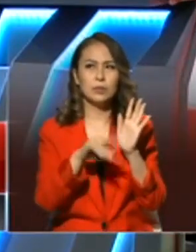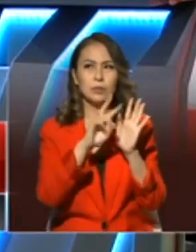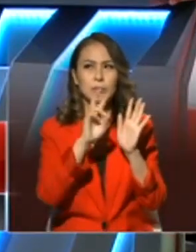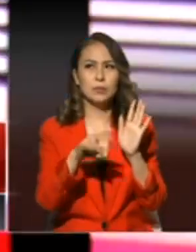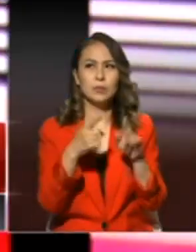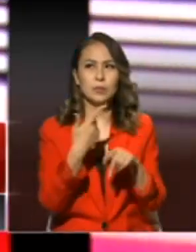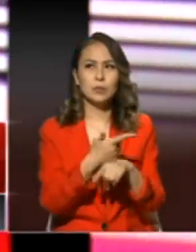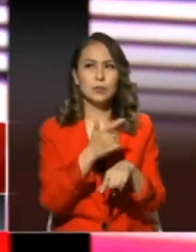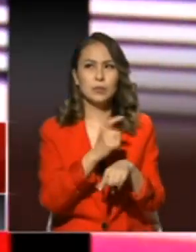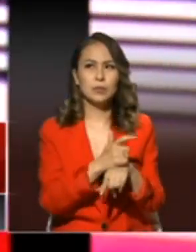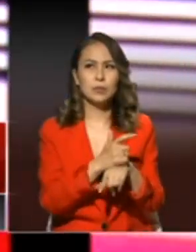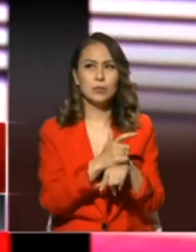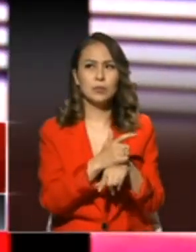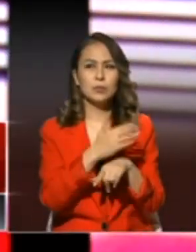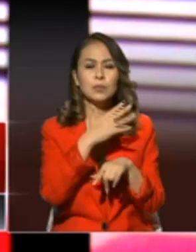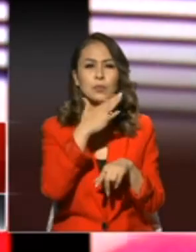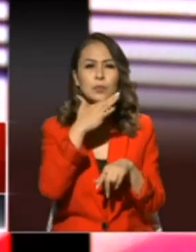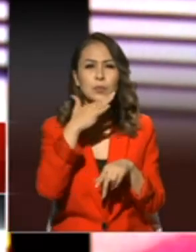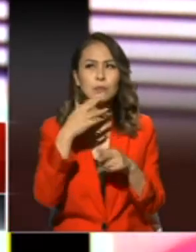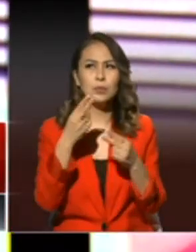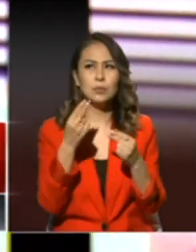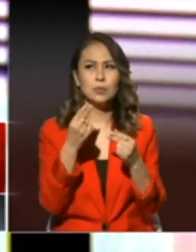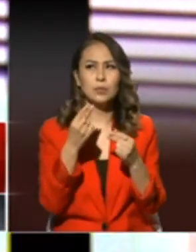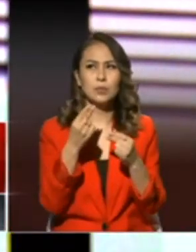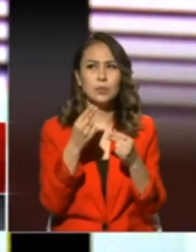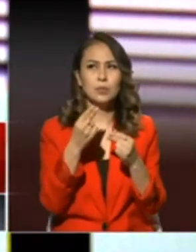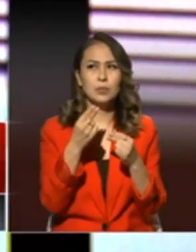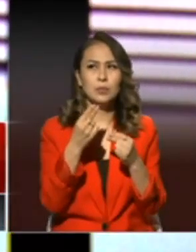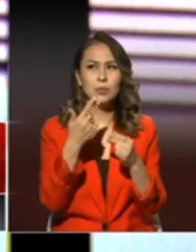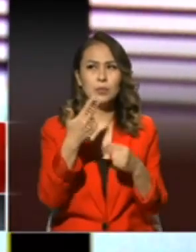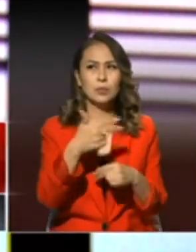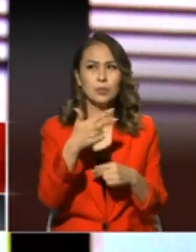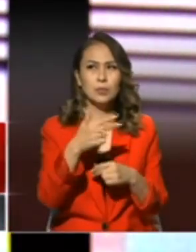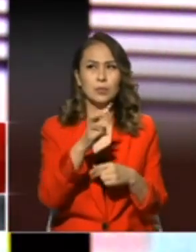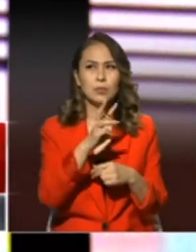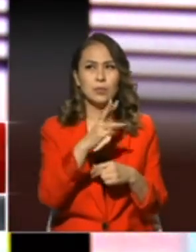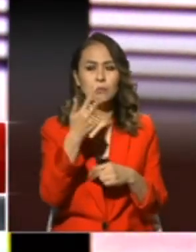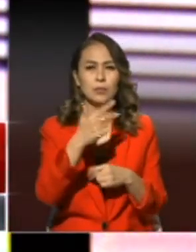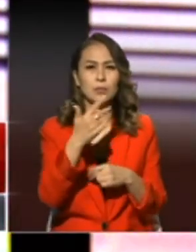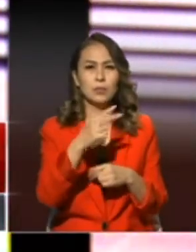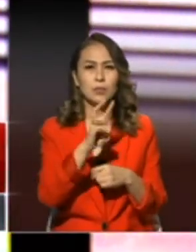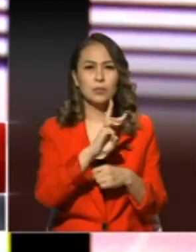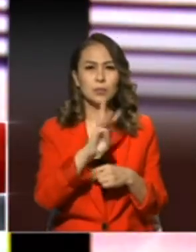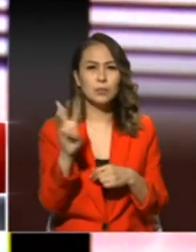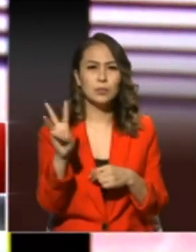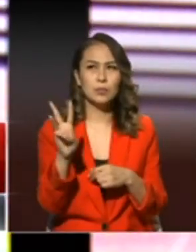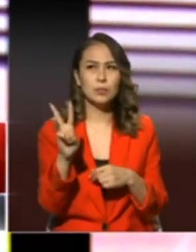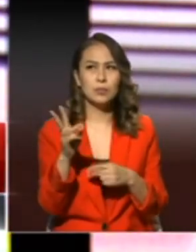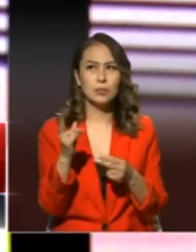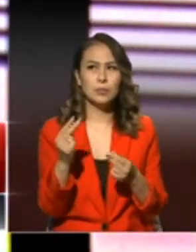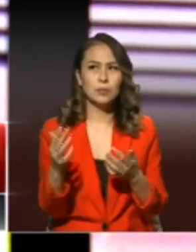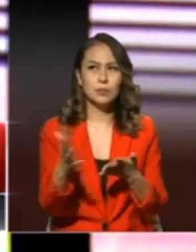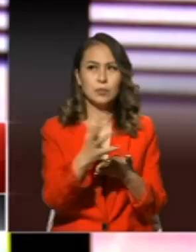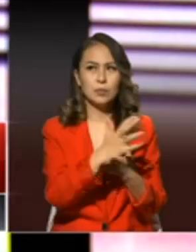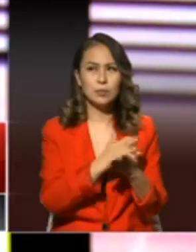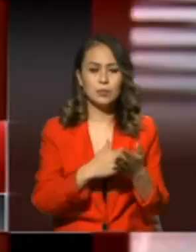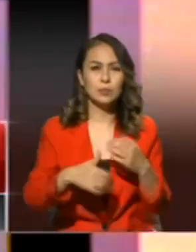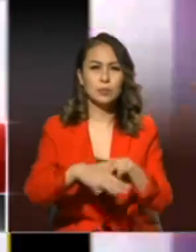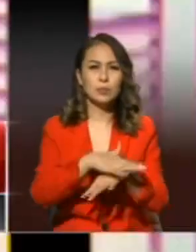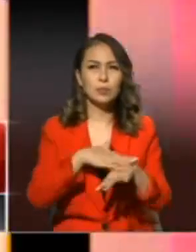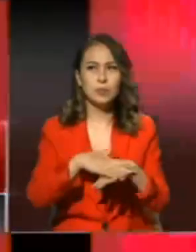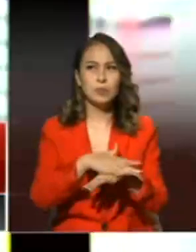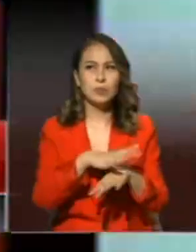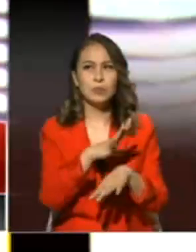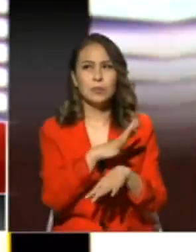өте үлкен ақша. 30 миллионнан астам. 30 миллион деп айтайын. Халық жинап берді сізге, иә? Маған халық жинап берді.